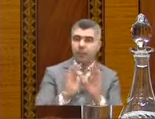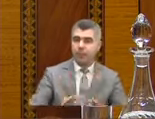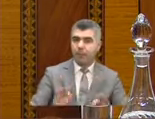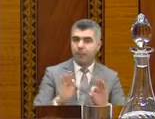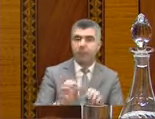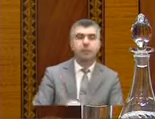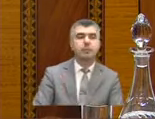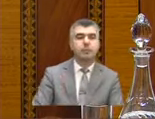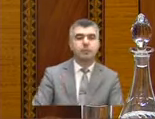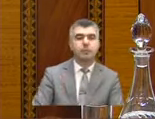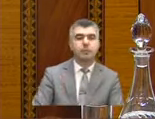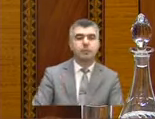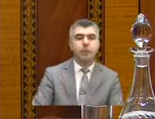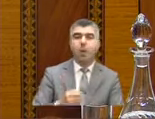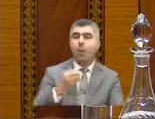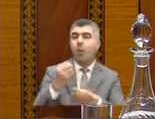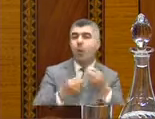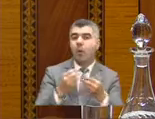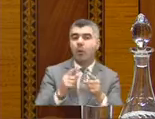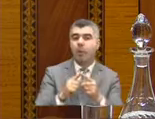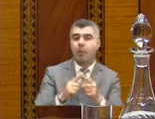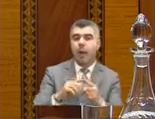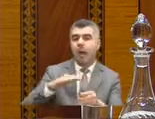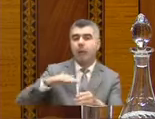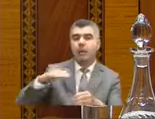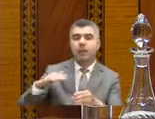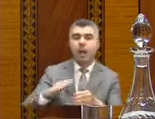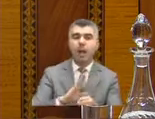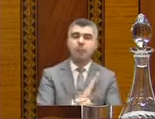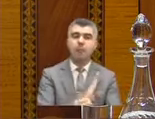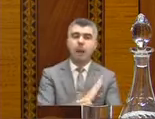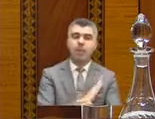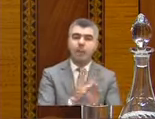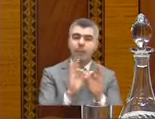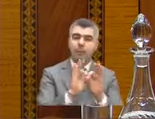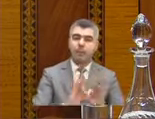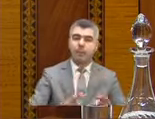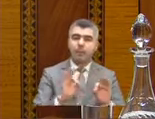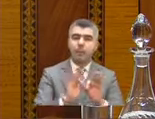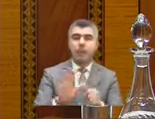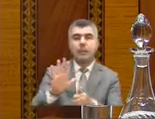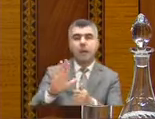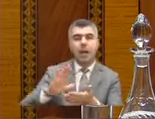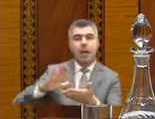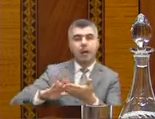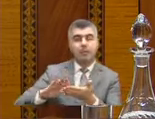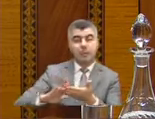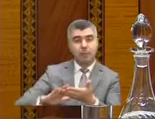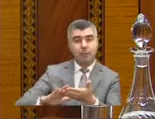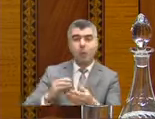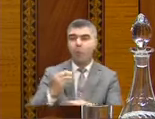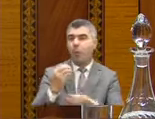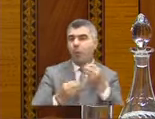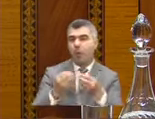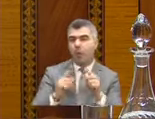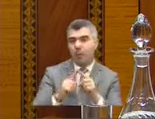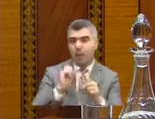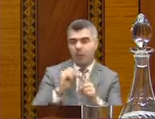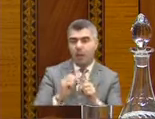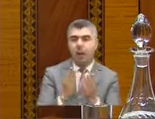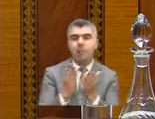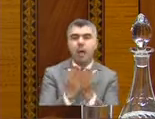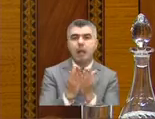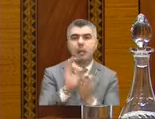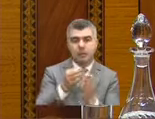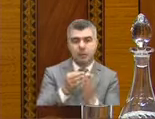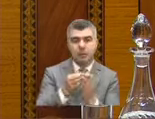أما بالنسبة للأطفال اليتامى من جهة الأب دون 6 سنوات أو الذي يتابعون دراستهم،